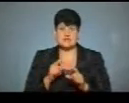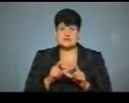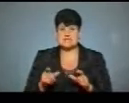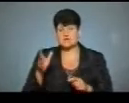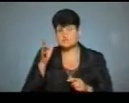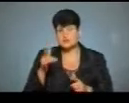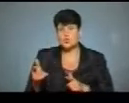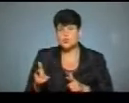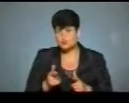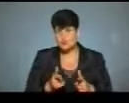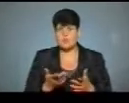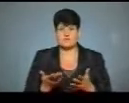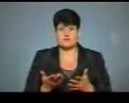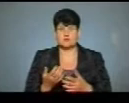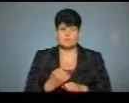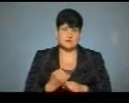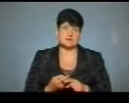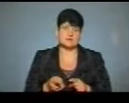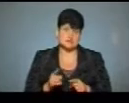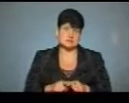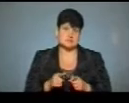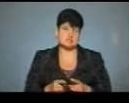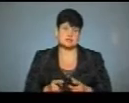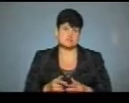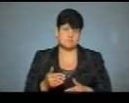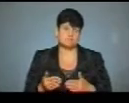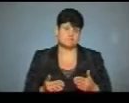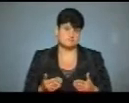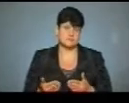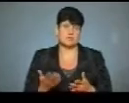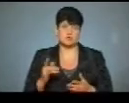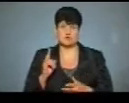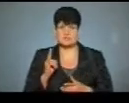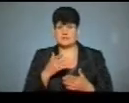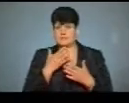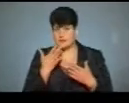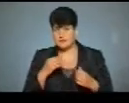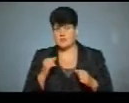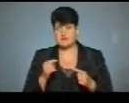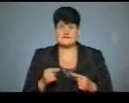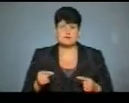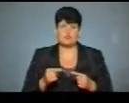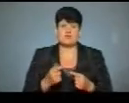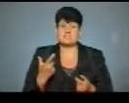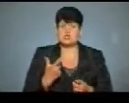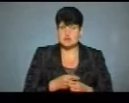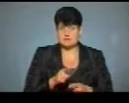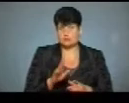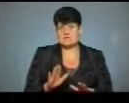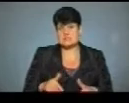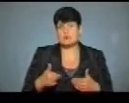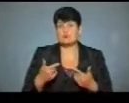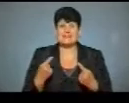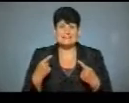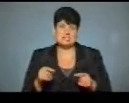освіти готові йти десь також на такі от кроки, якщо дитина не має відповідних щеплень, їй буде запропонована